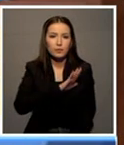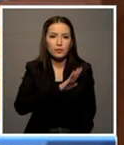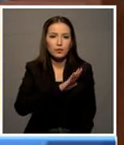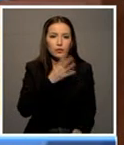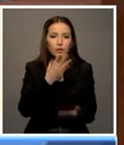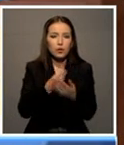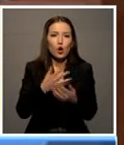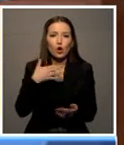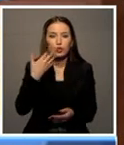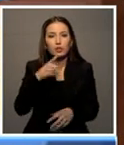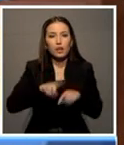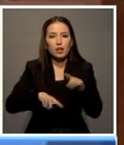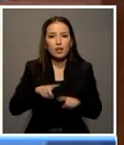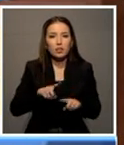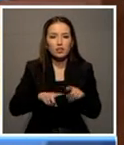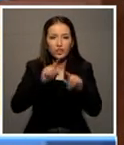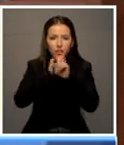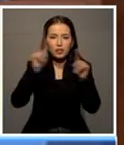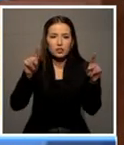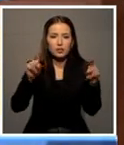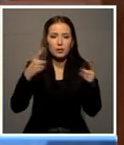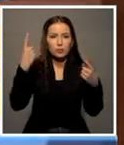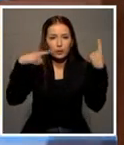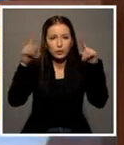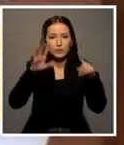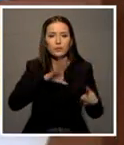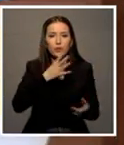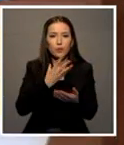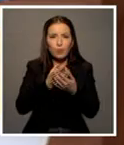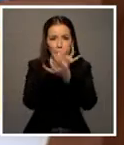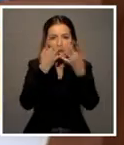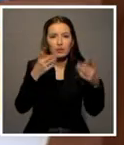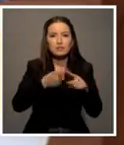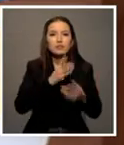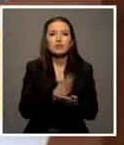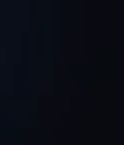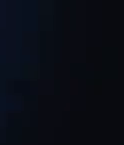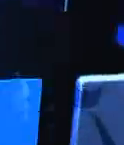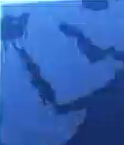ұлттық нақыштағы ең бір ерекше туындылар болып біздің мәдениет қазынамызға қосылды.